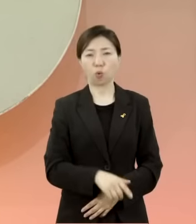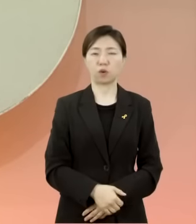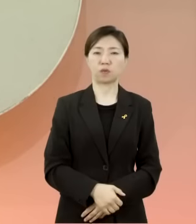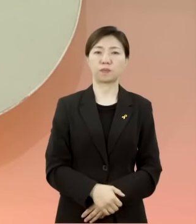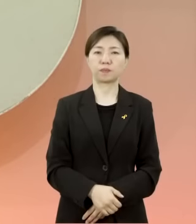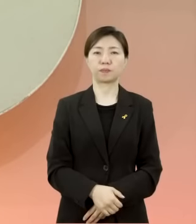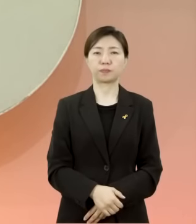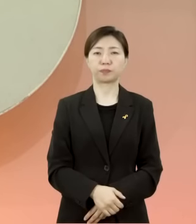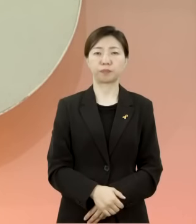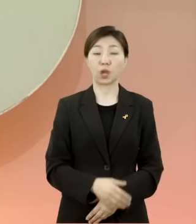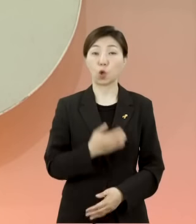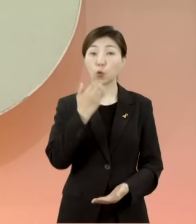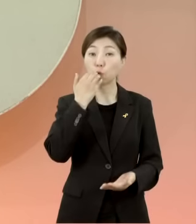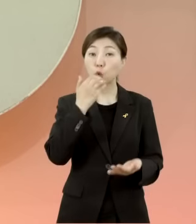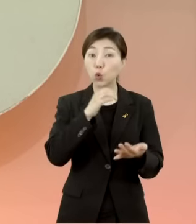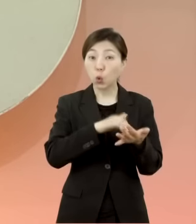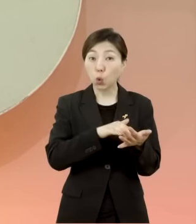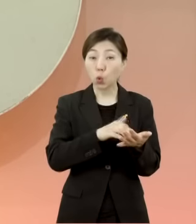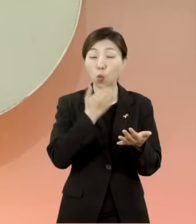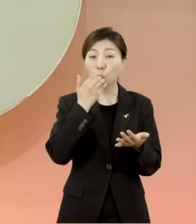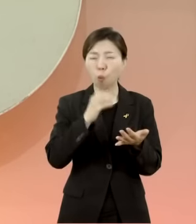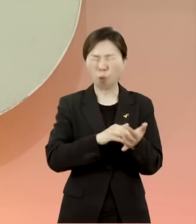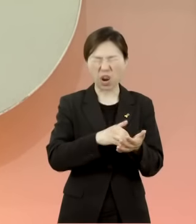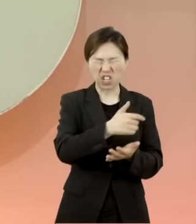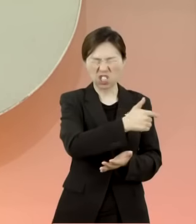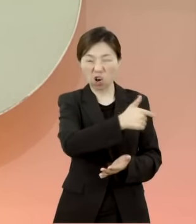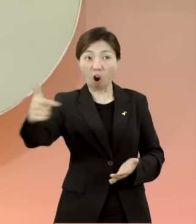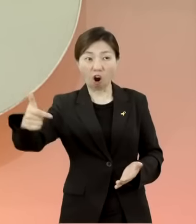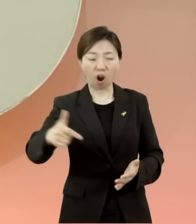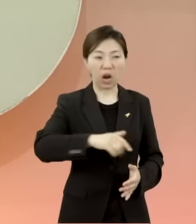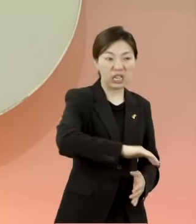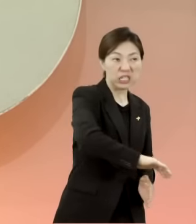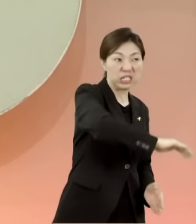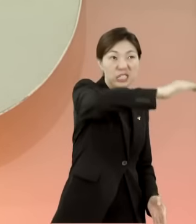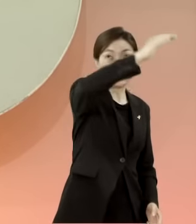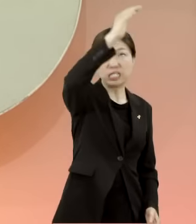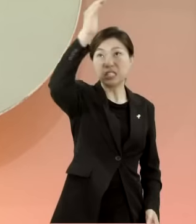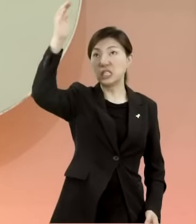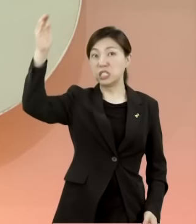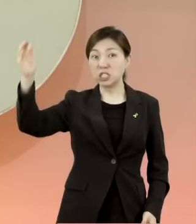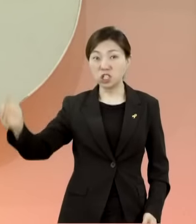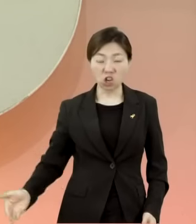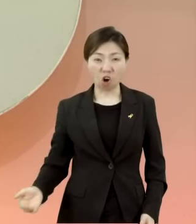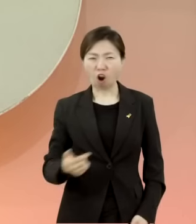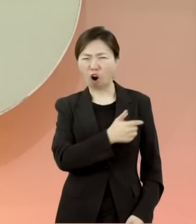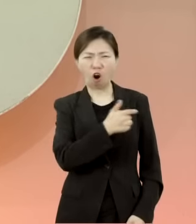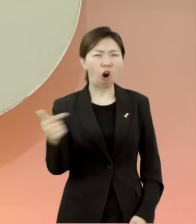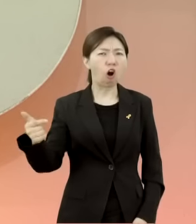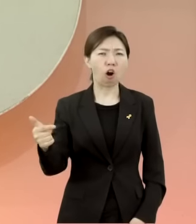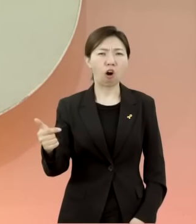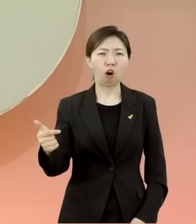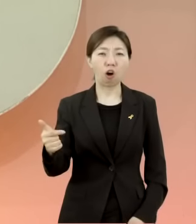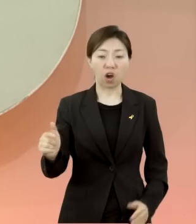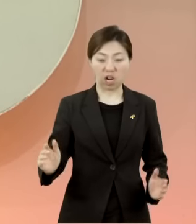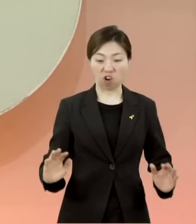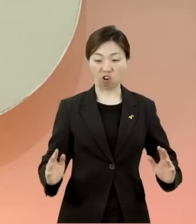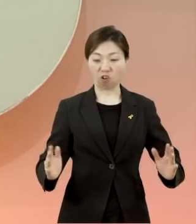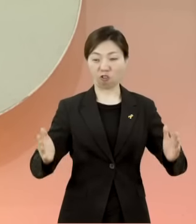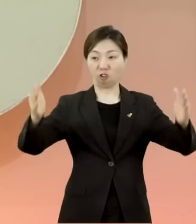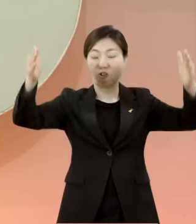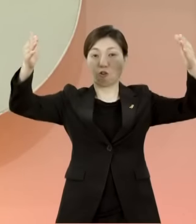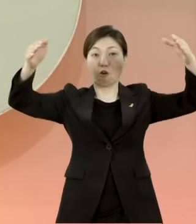그 돌이이 엄청나게 커요 어마어마하게 커요 그냥 뭐 이렇게 뭐 건물 하나 올린